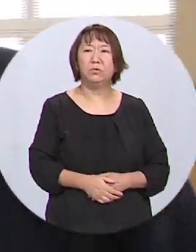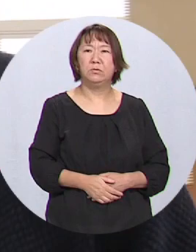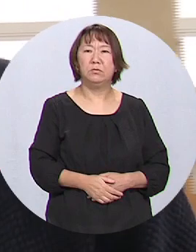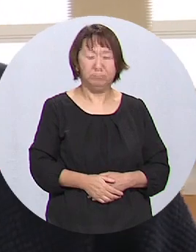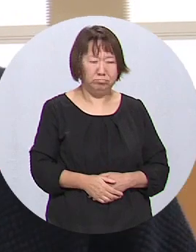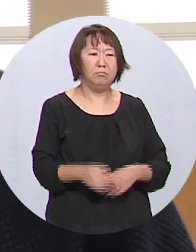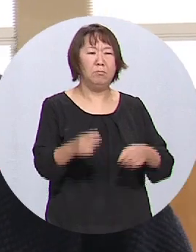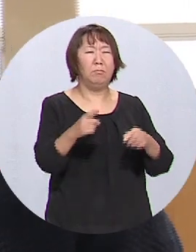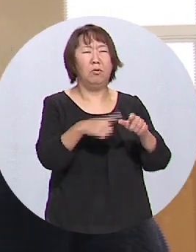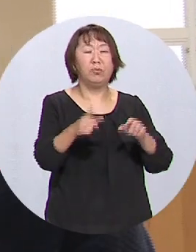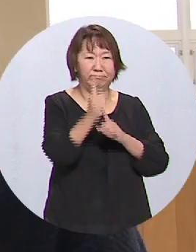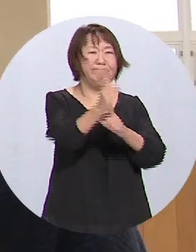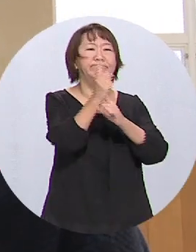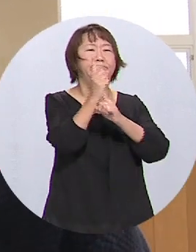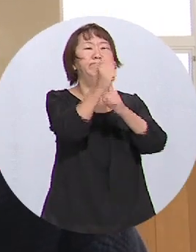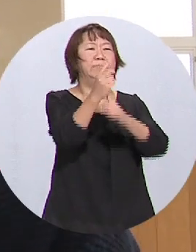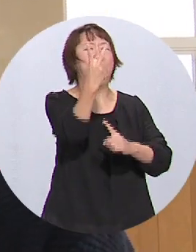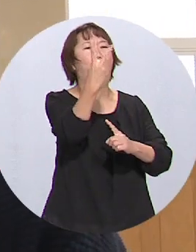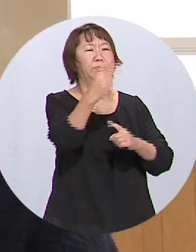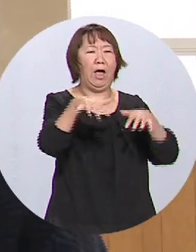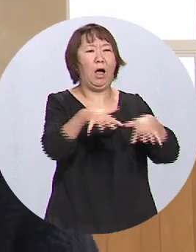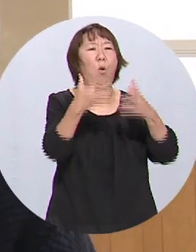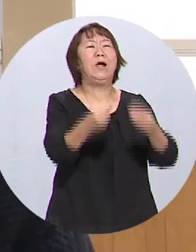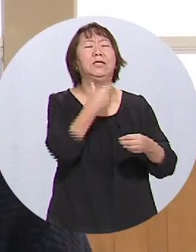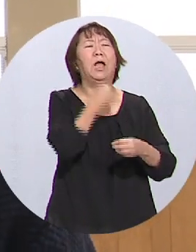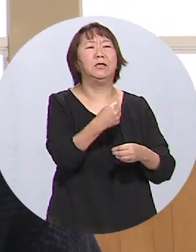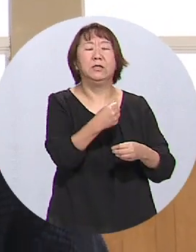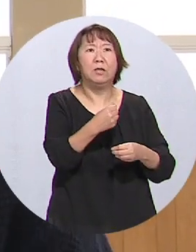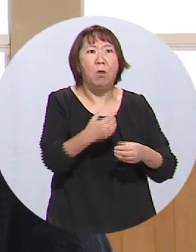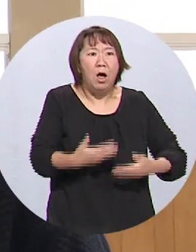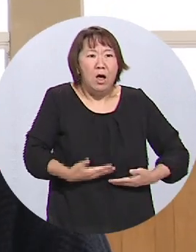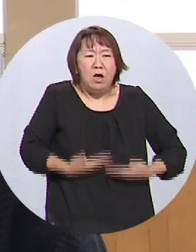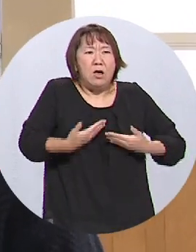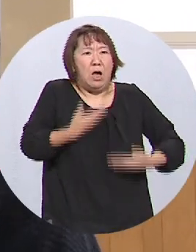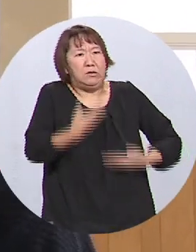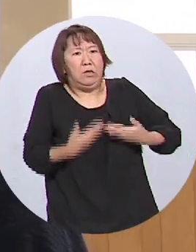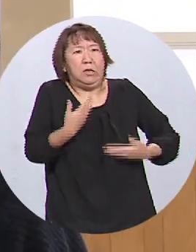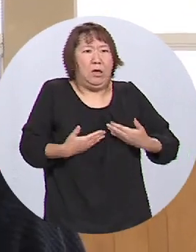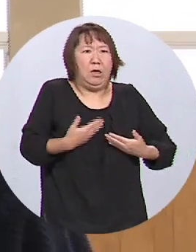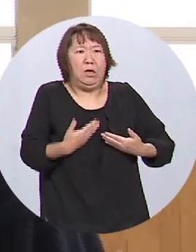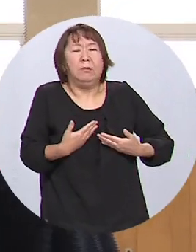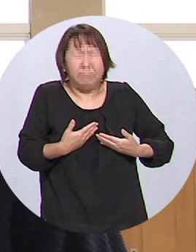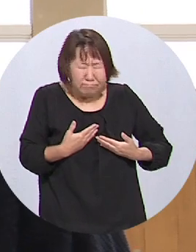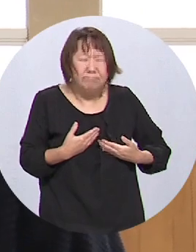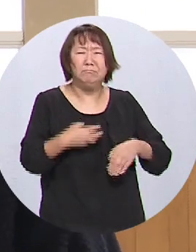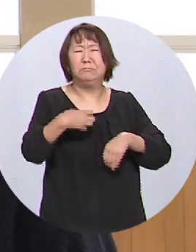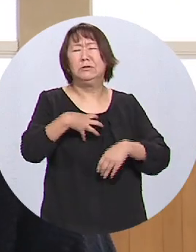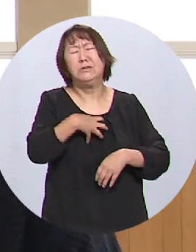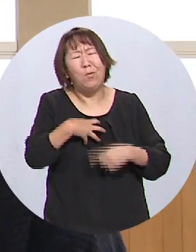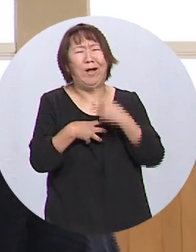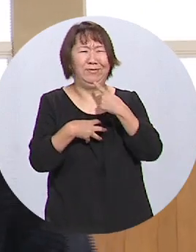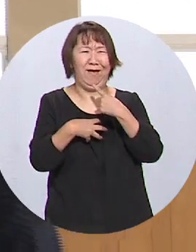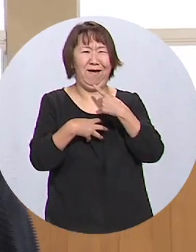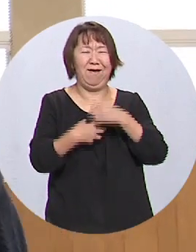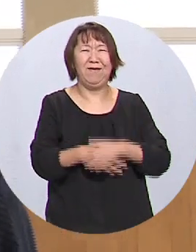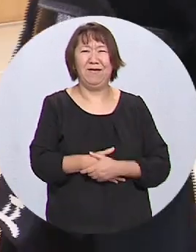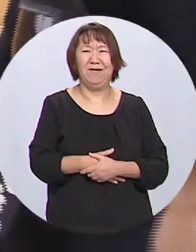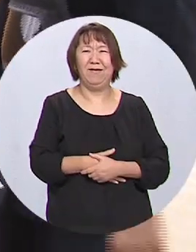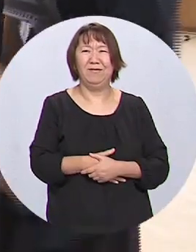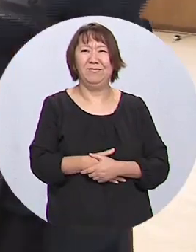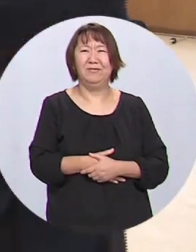もっと早く終わらせたかったんですけど、やっぱ取れないうちに焦って自分もしんどかったですね。は